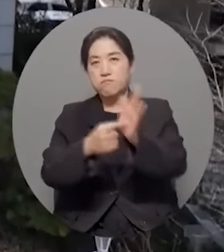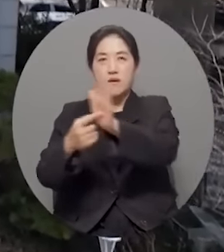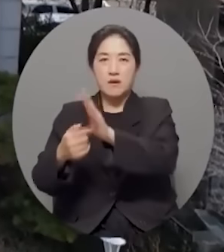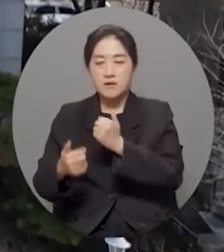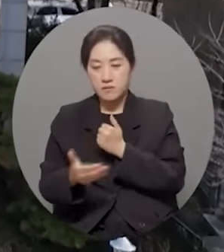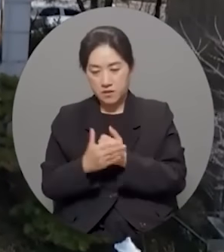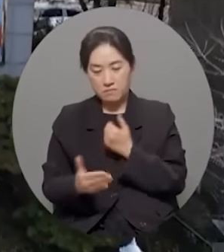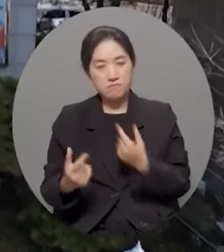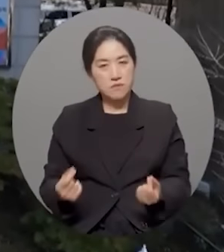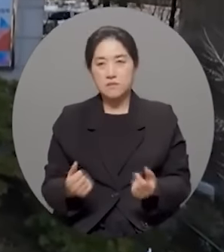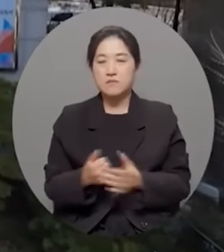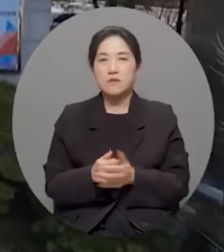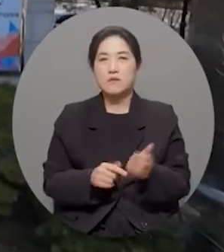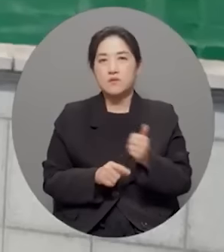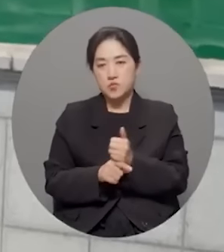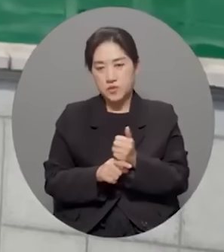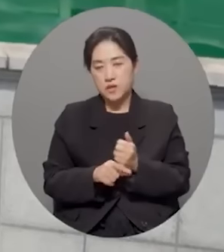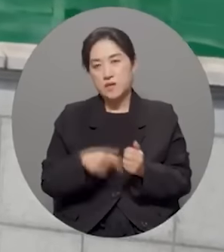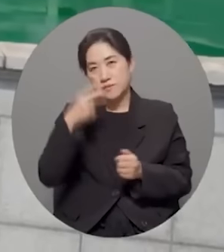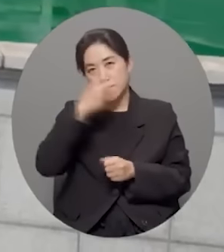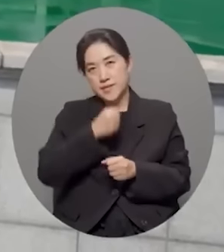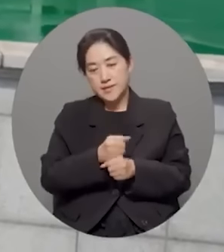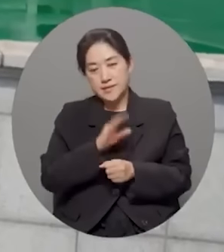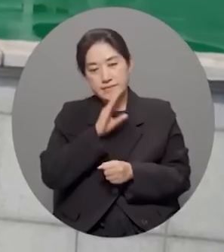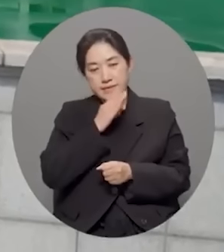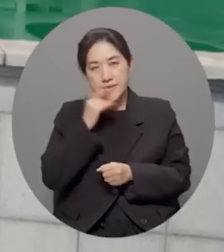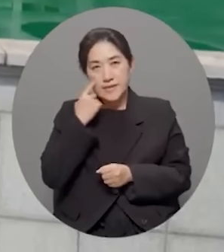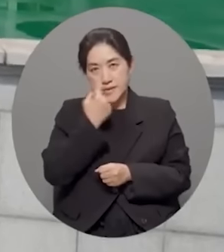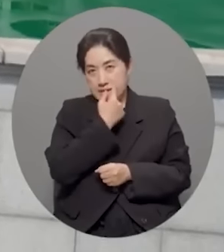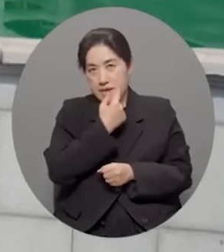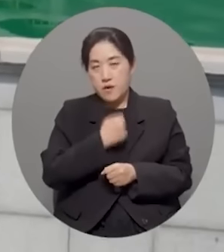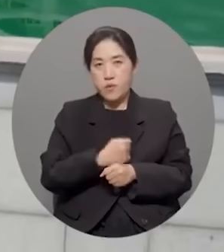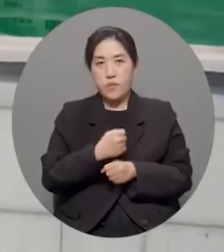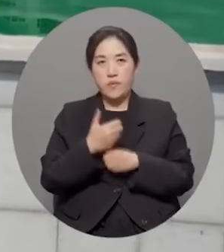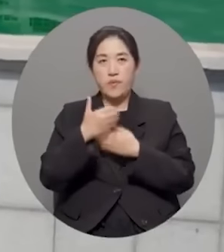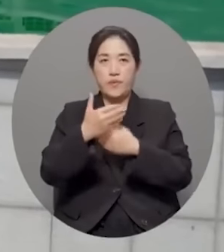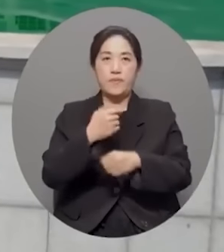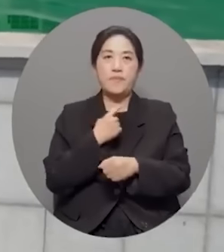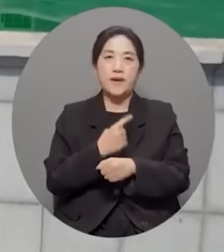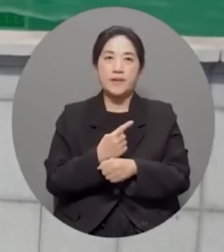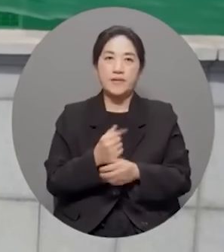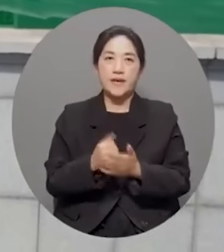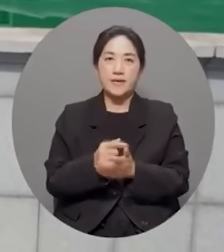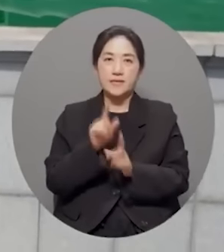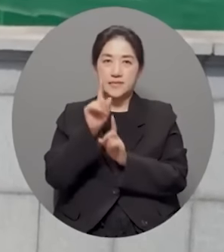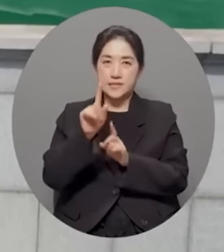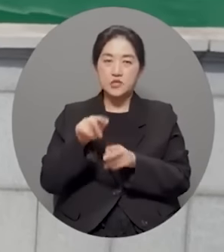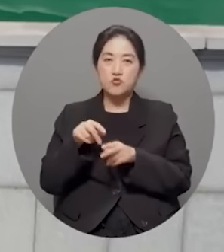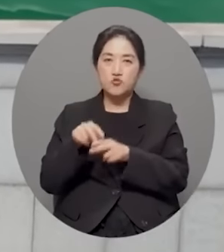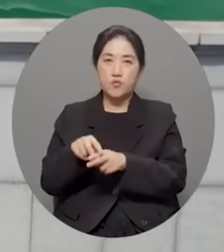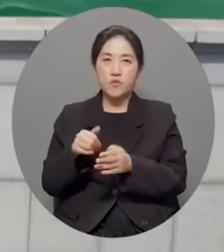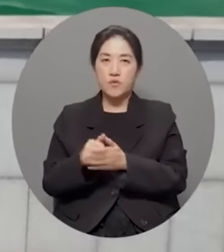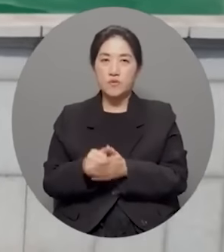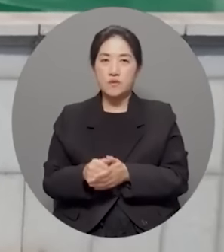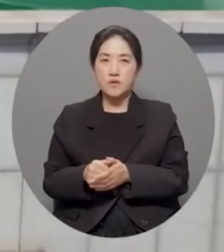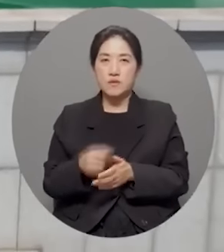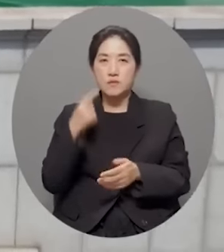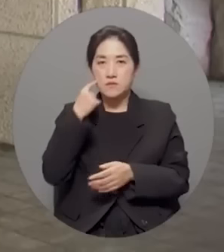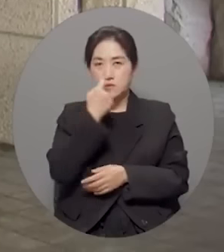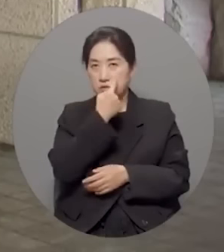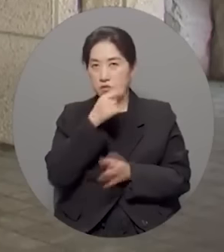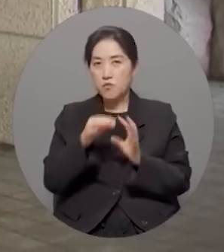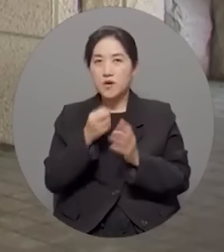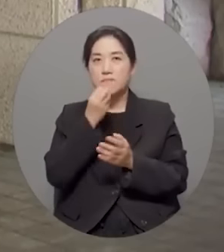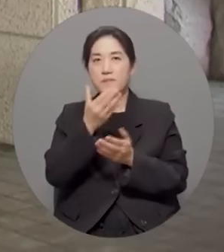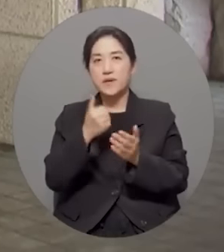만큼 사실관계를 파악하며 조사하겠다고 밝혔습니다. 이 후보에 대해서는 증거와 관계자 진술 등에